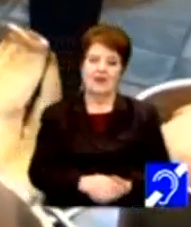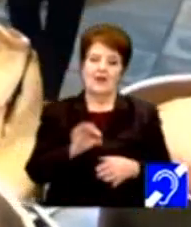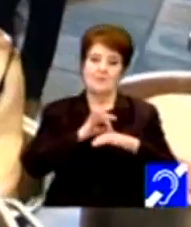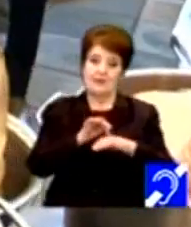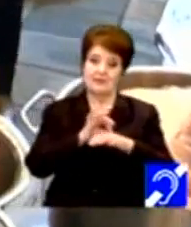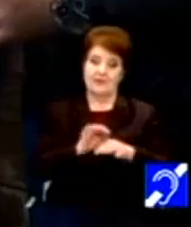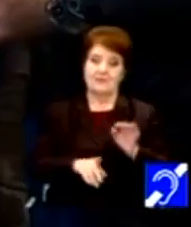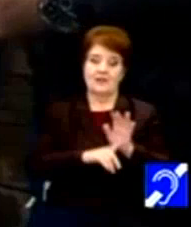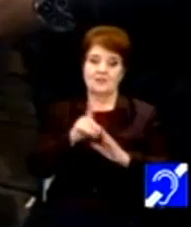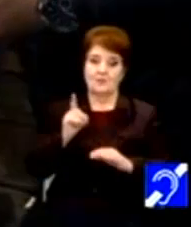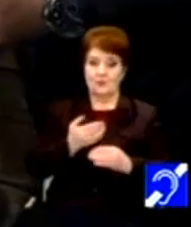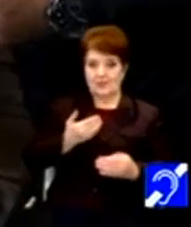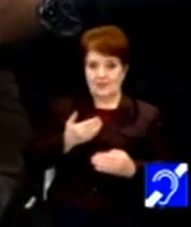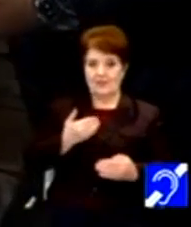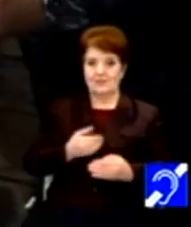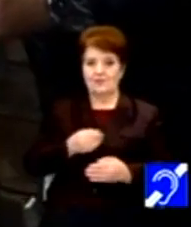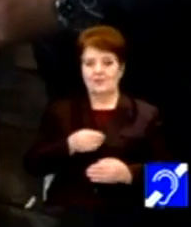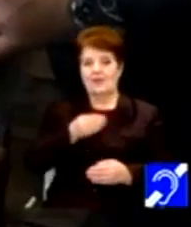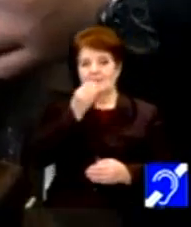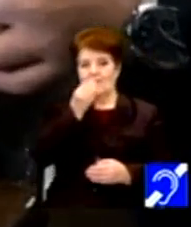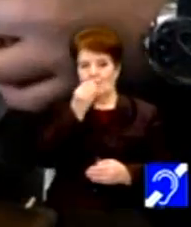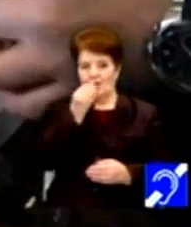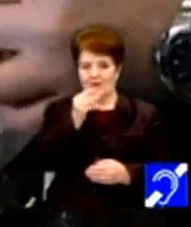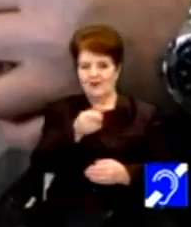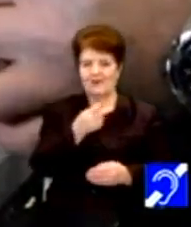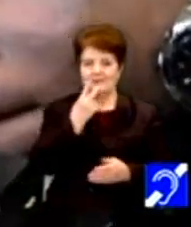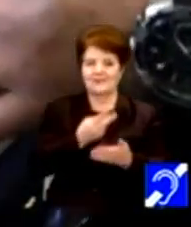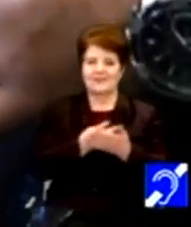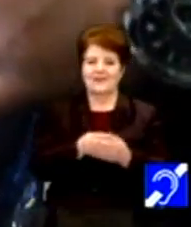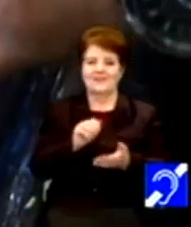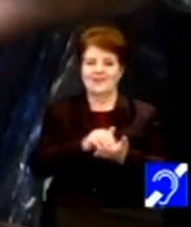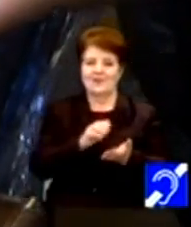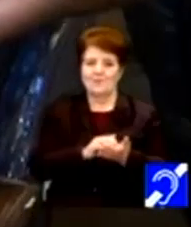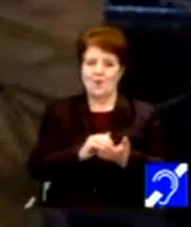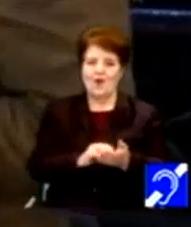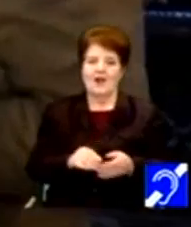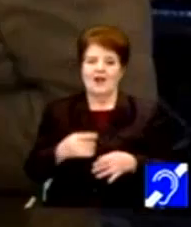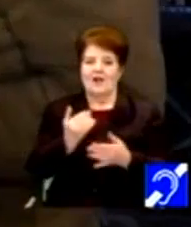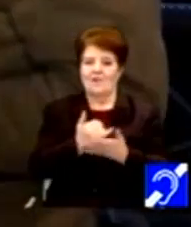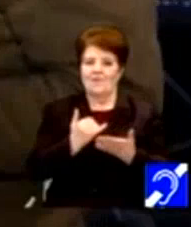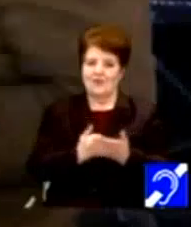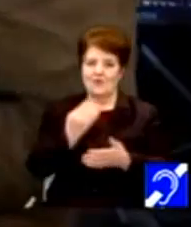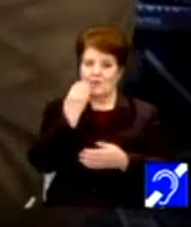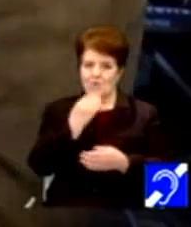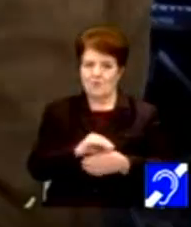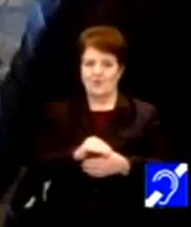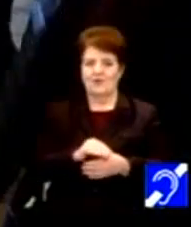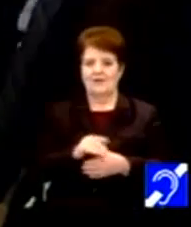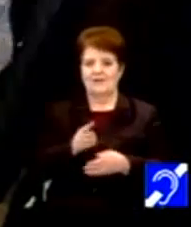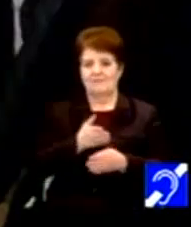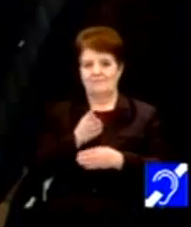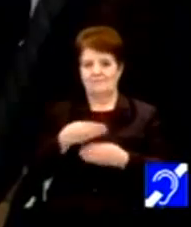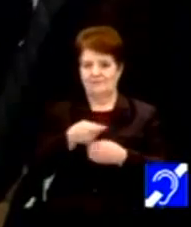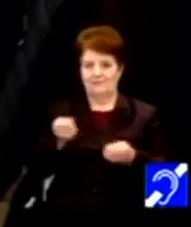Petrecerea a început în ajun. S-au mâncat șorici pesăturate și alte preparate, iar gazdele au pus pe masă vinul cel mai bun. Oaspeții noștri